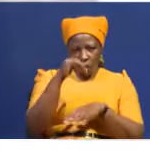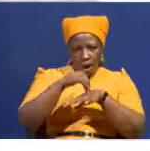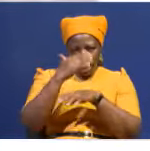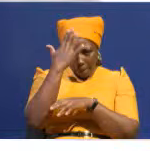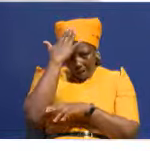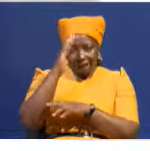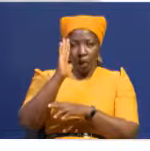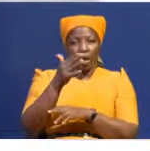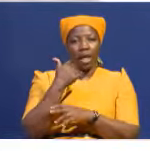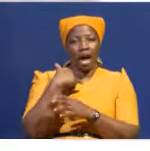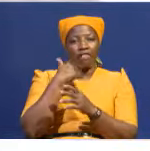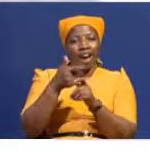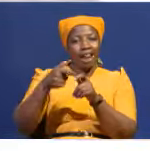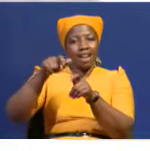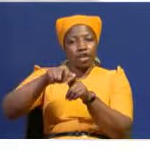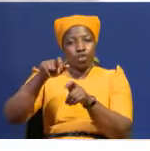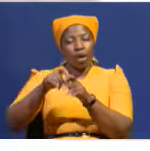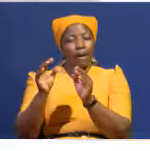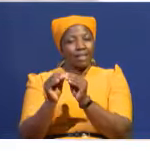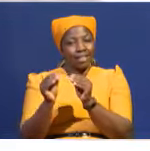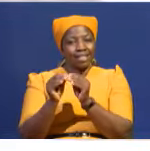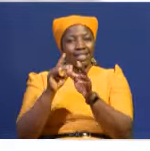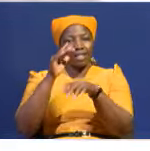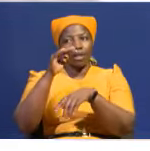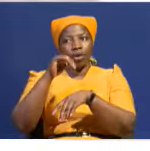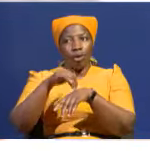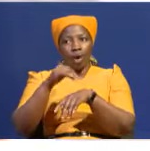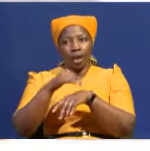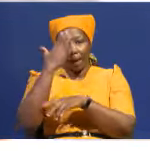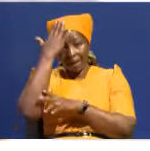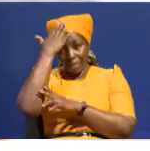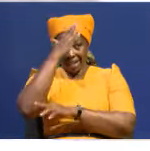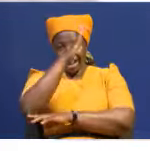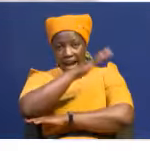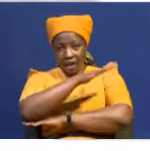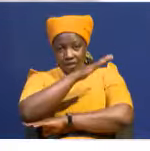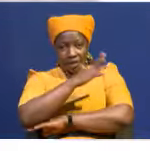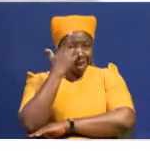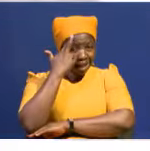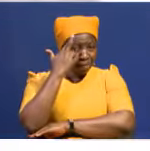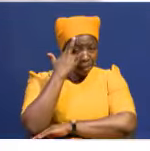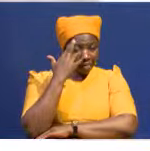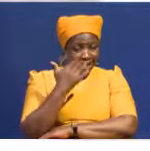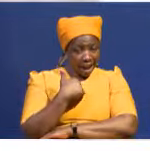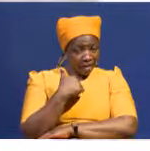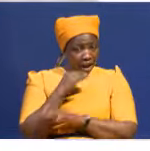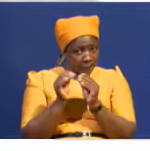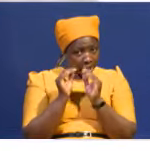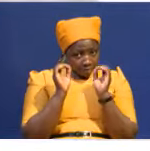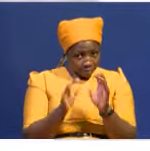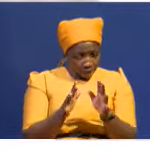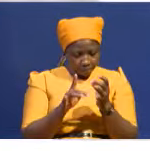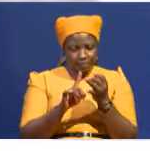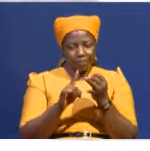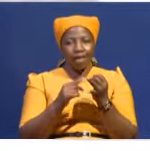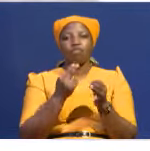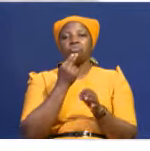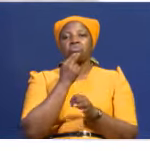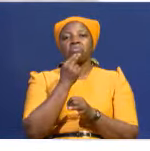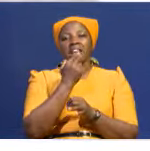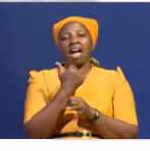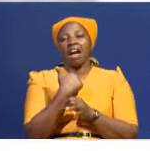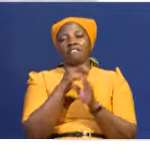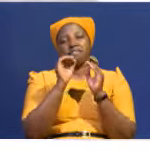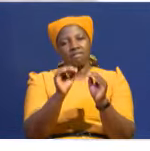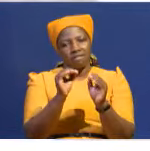ziada, vikao vya Jumatatu mchana. Kumbuka Jumatatu mchana wabunge huwa hawaketi ama hakuna kikao cha bunge. Jumanne pia huwa hakuna vikao,